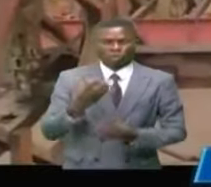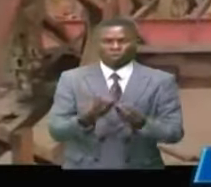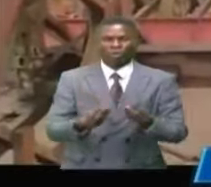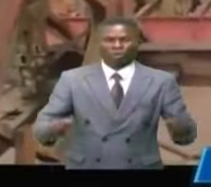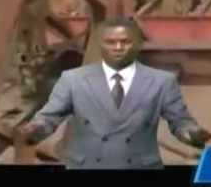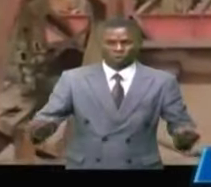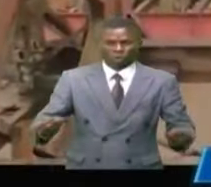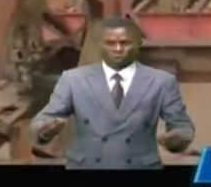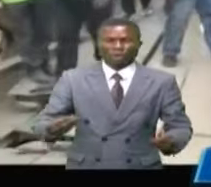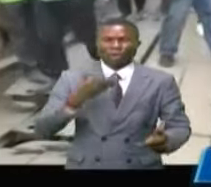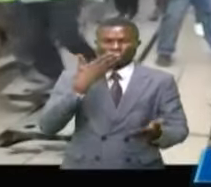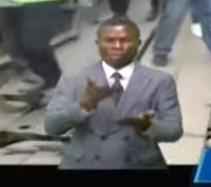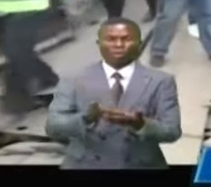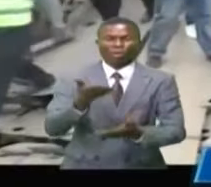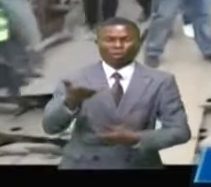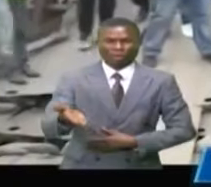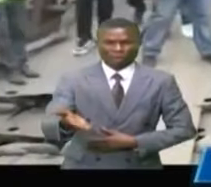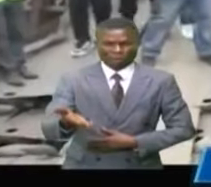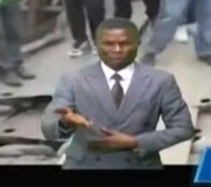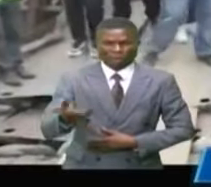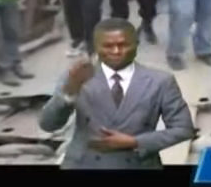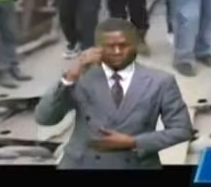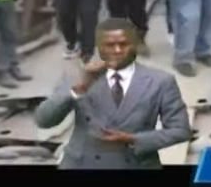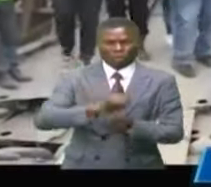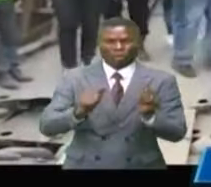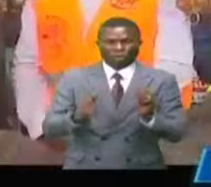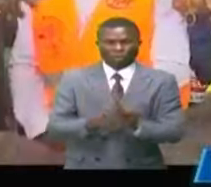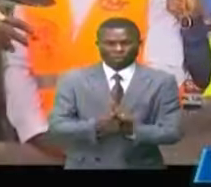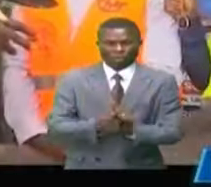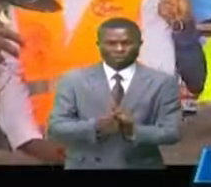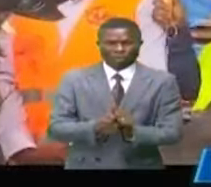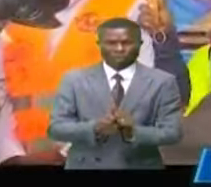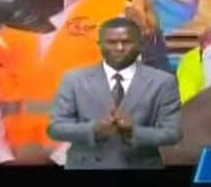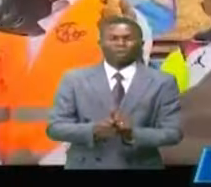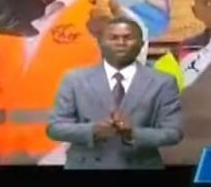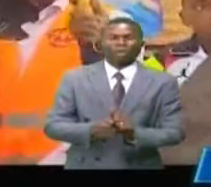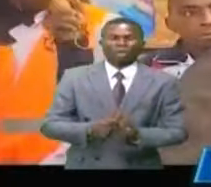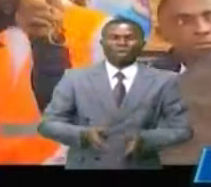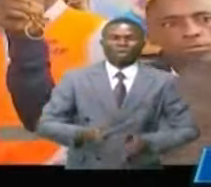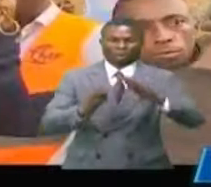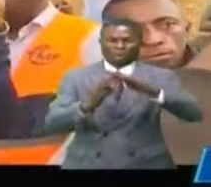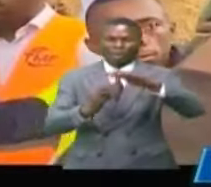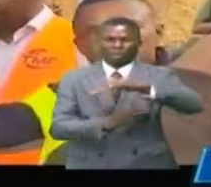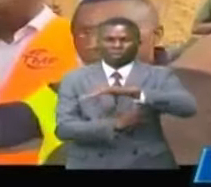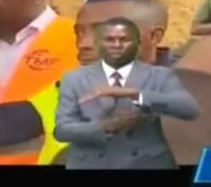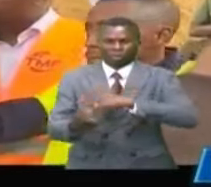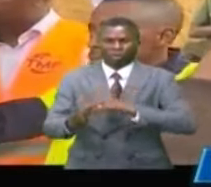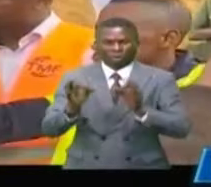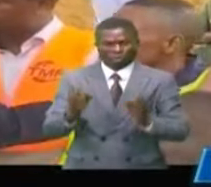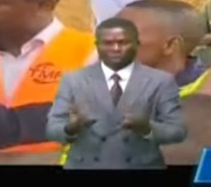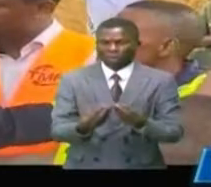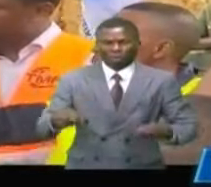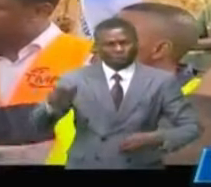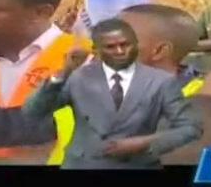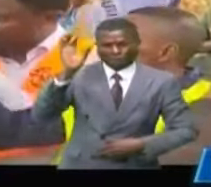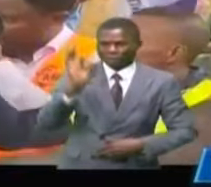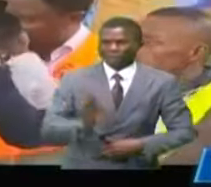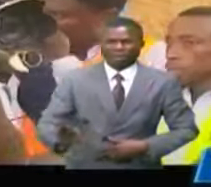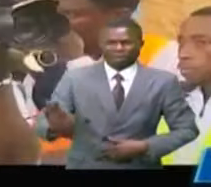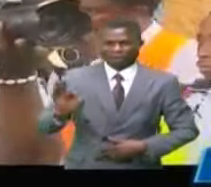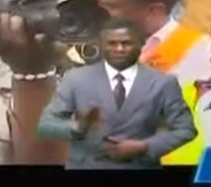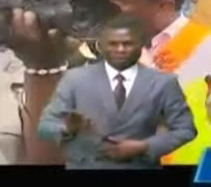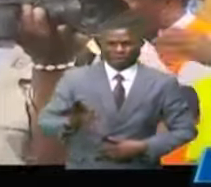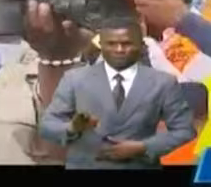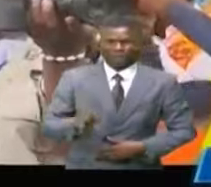solutions palliatives à la problématique de la remise en état de ces ponts. Mais rien ne s'est fait dans